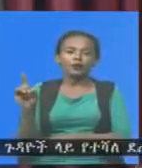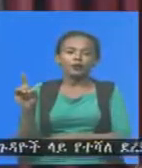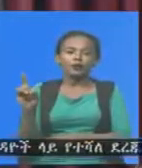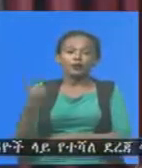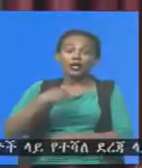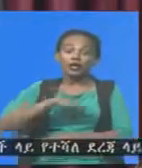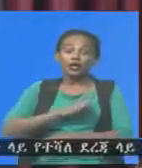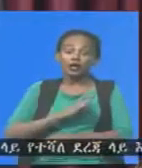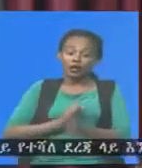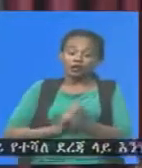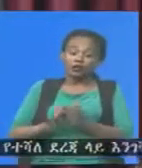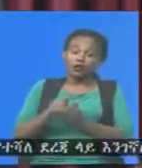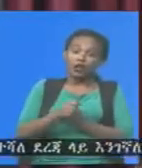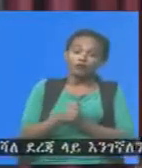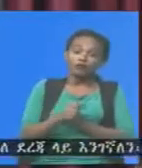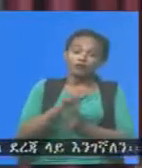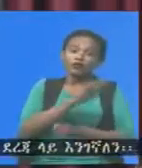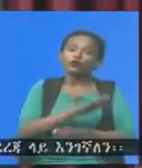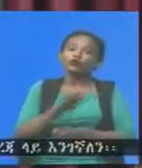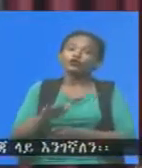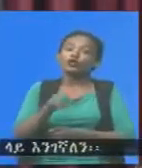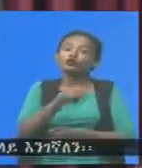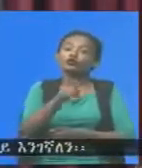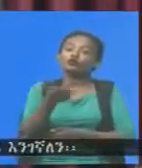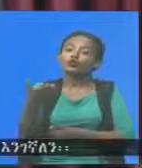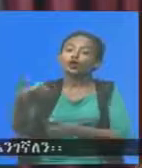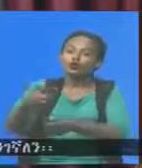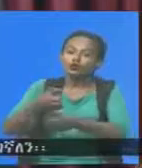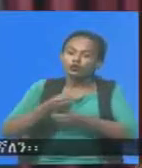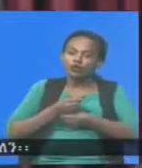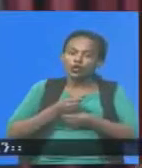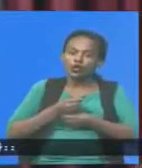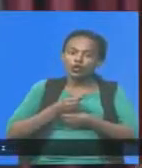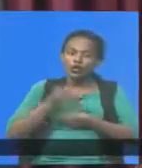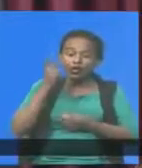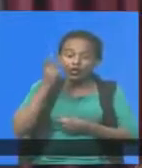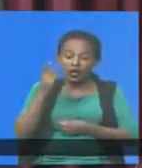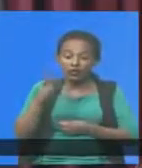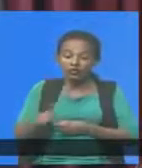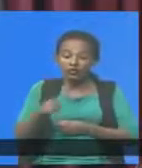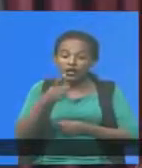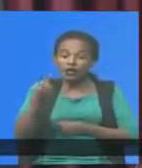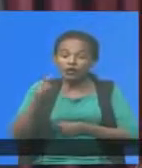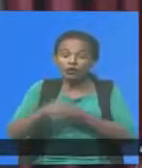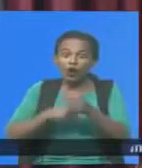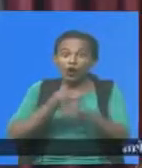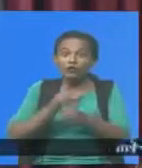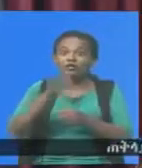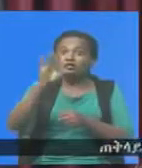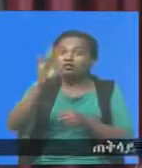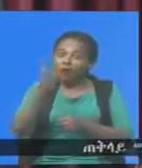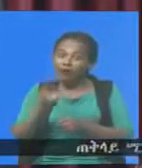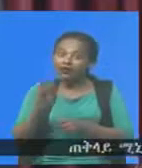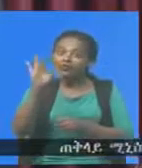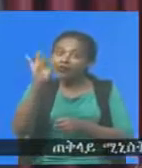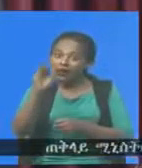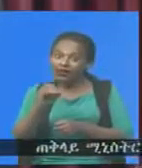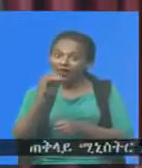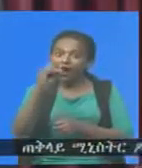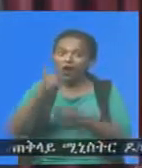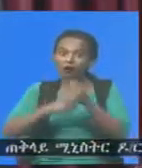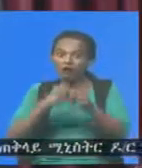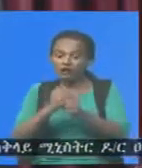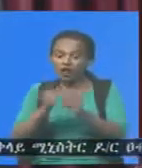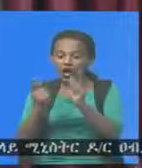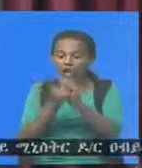እኛ ስናልፍ ልጆቻችን ይወርሱታል እሱን ነገር። እያየን ነው የዛሬ 100 ዓመት 70 80 ዓመት ያጋጠመ